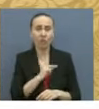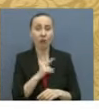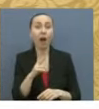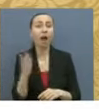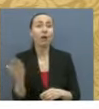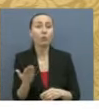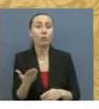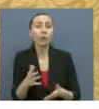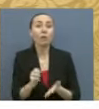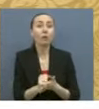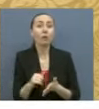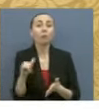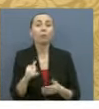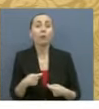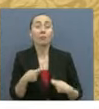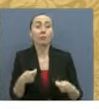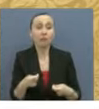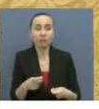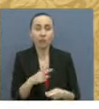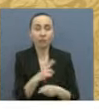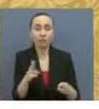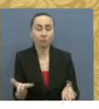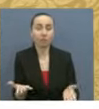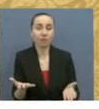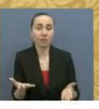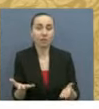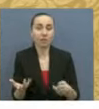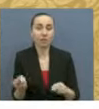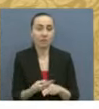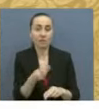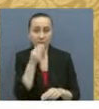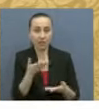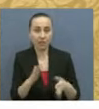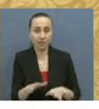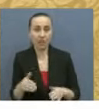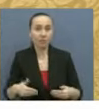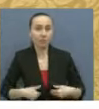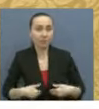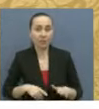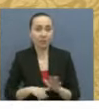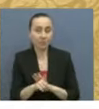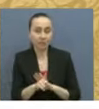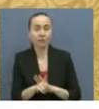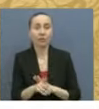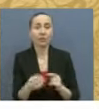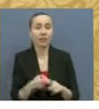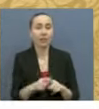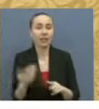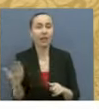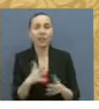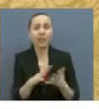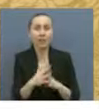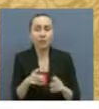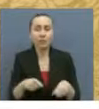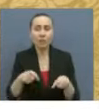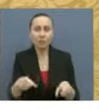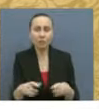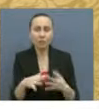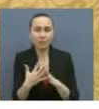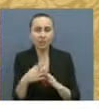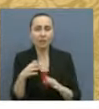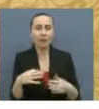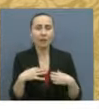принялись, да куда нас повезут? Никто никуда не понял. Ну, те начали сразу голодать. Какая деревня, бегут в деревню, меняют